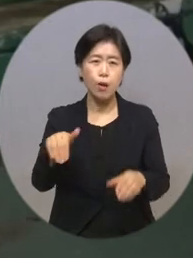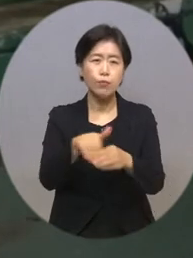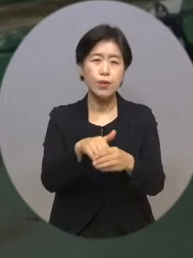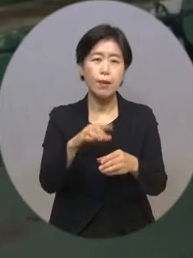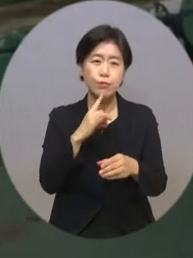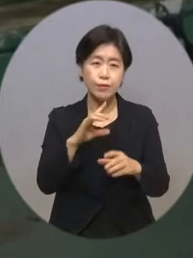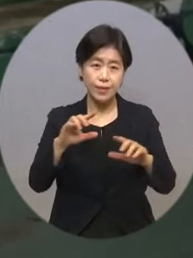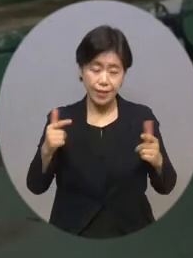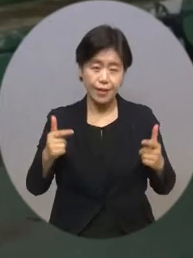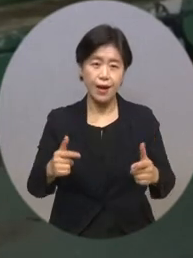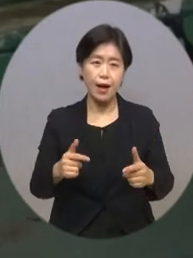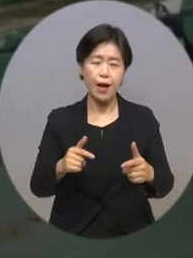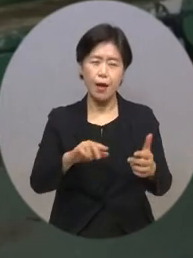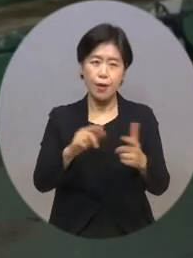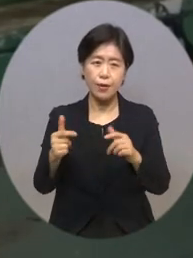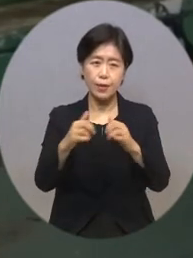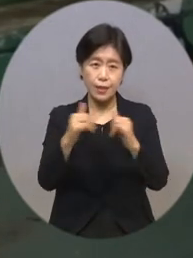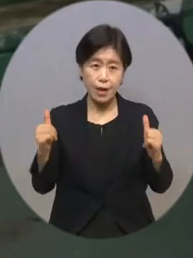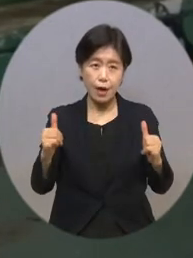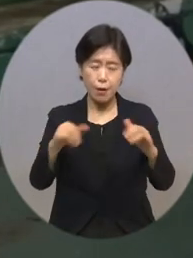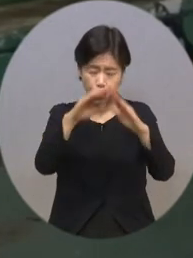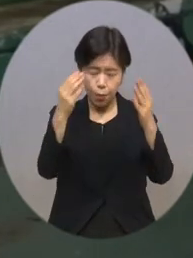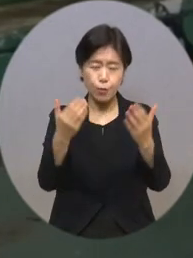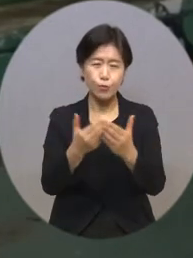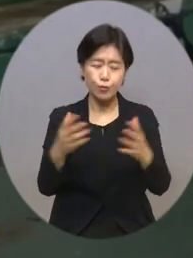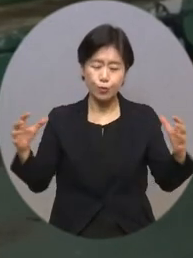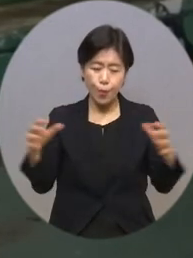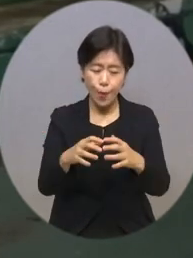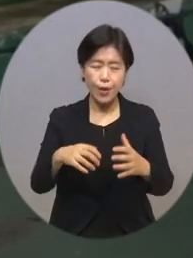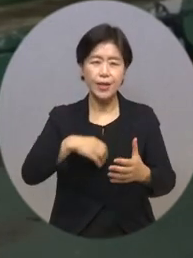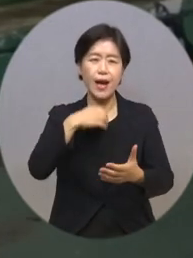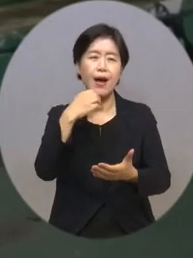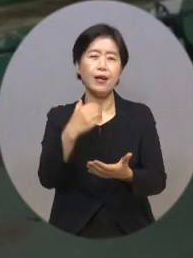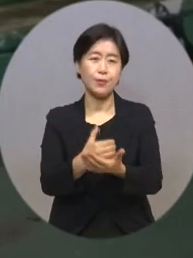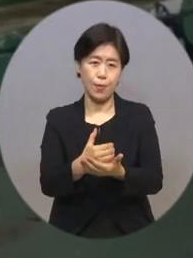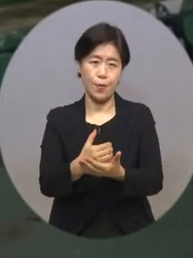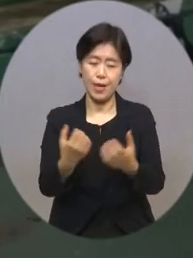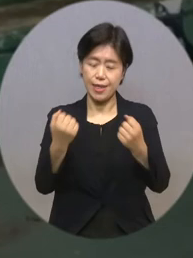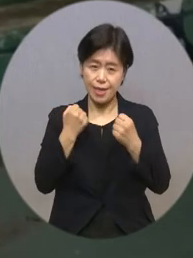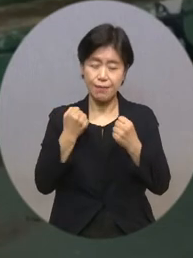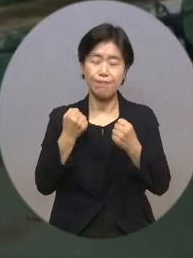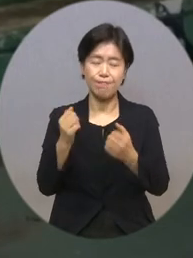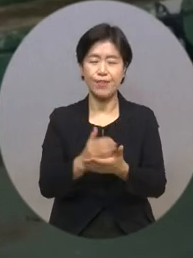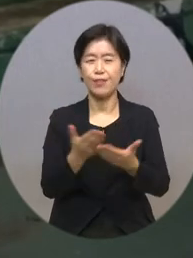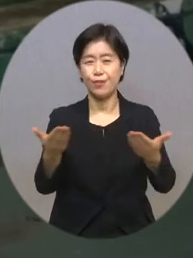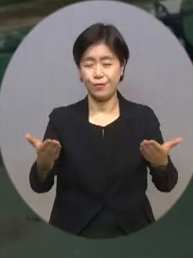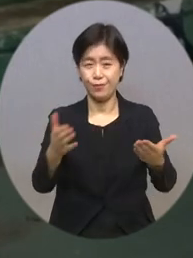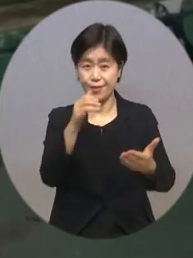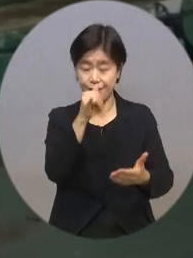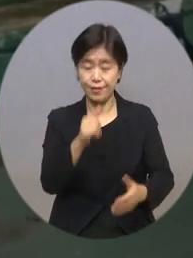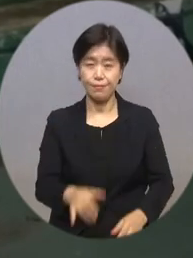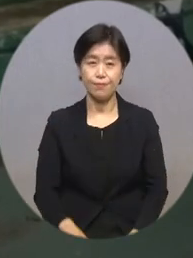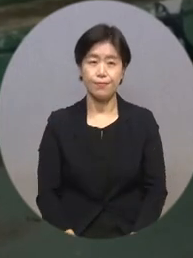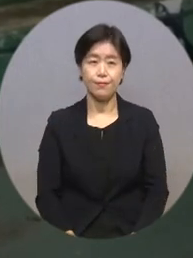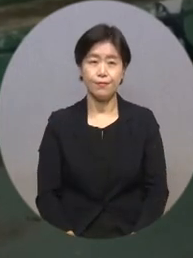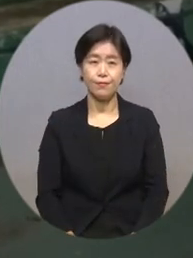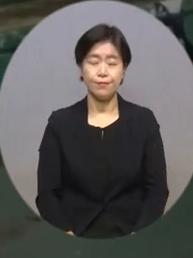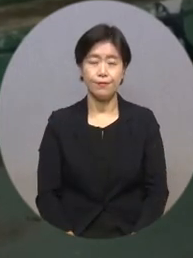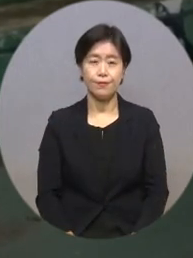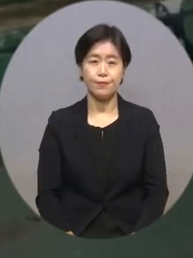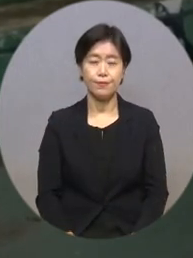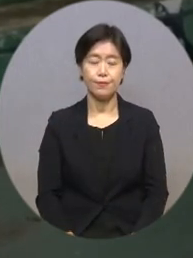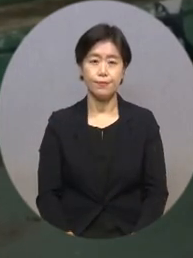다양한 계층의 대중들에게 큰 감동과 에너지를 선사하고 있습니다 헉 tv 선빵 송 장유진